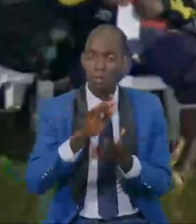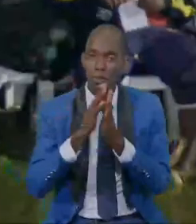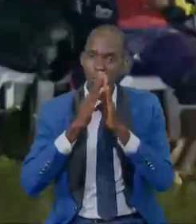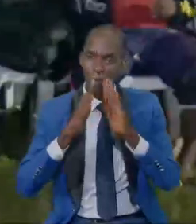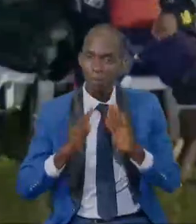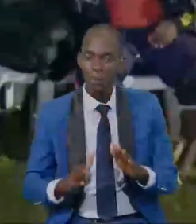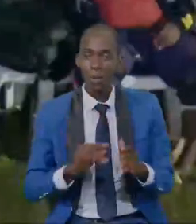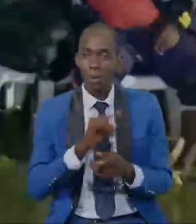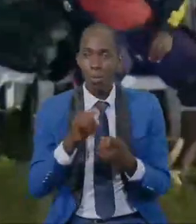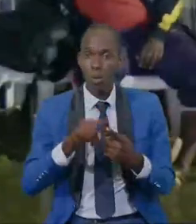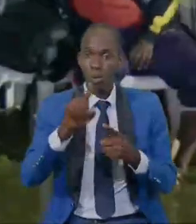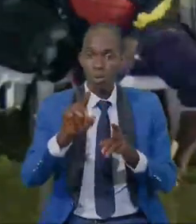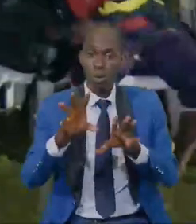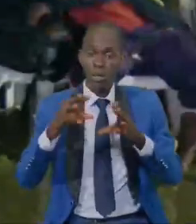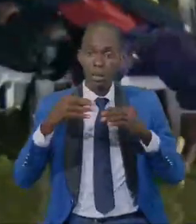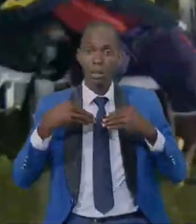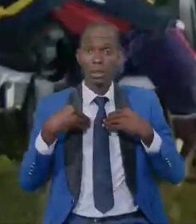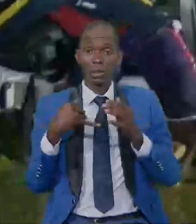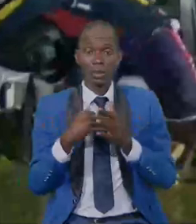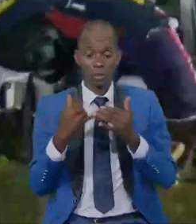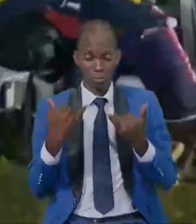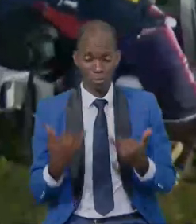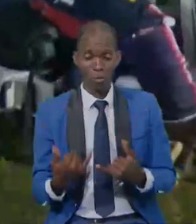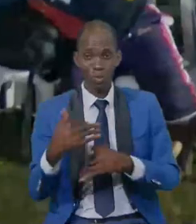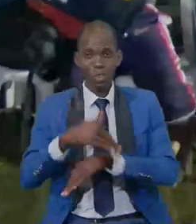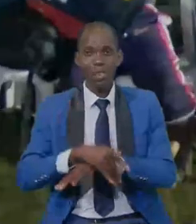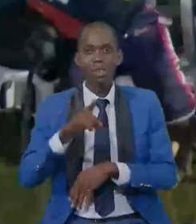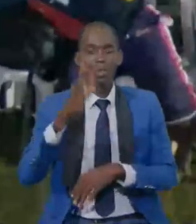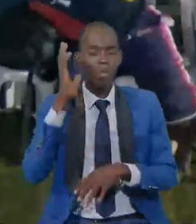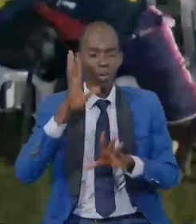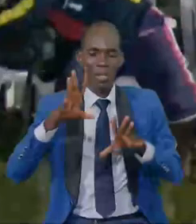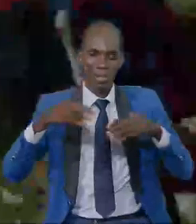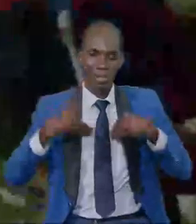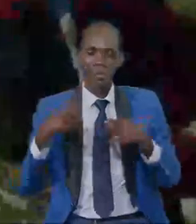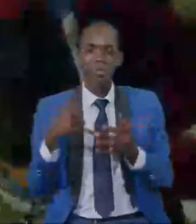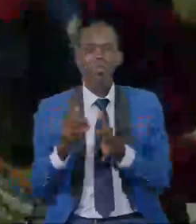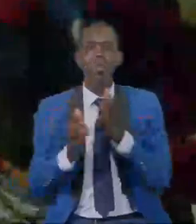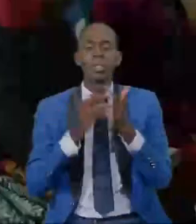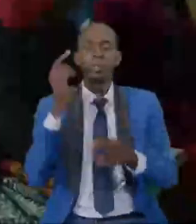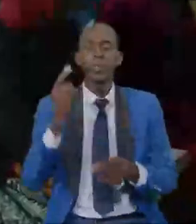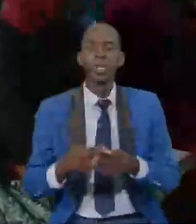you receive. Lorsque vous recevez. Tonight, you will receive in Jesus. Ce soir, vous allez